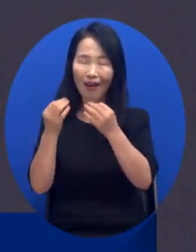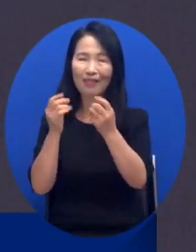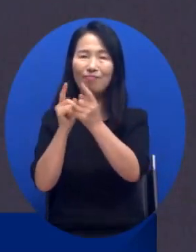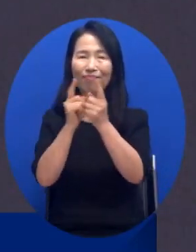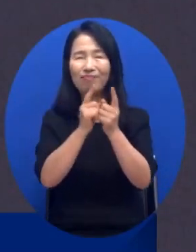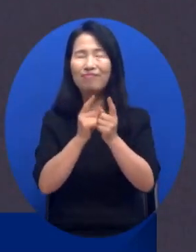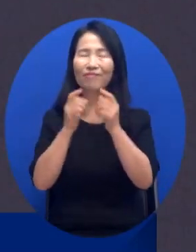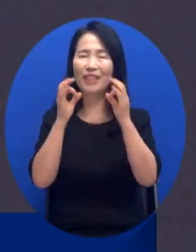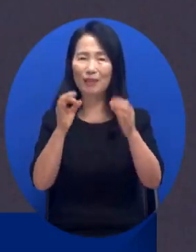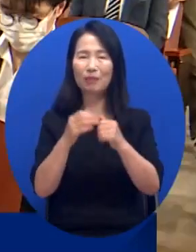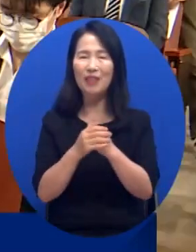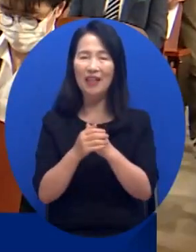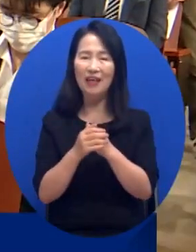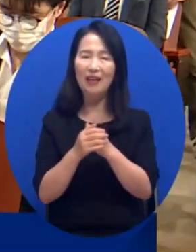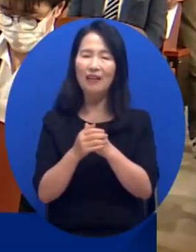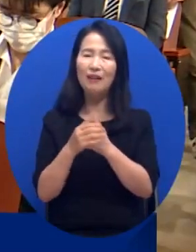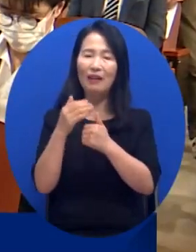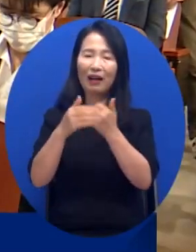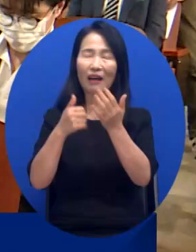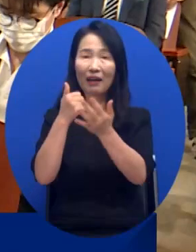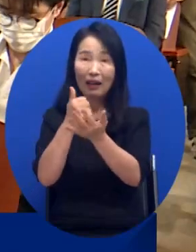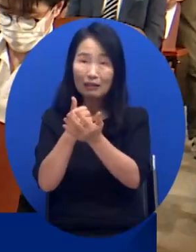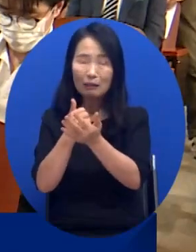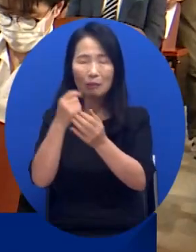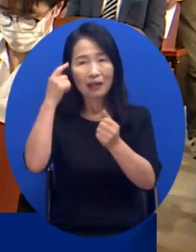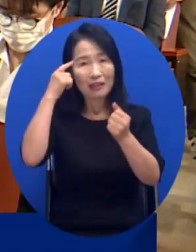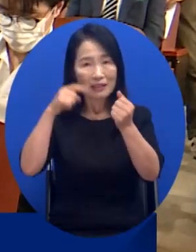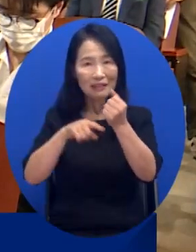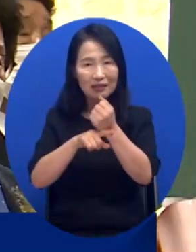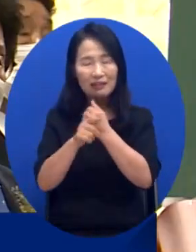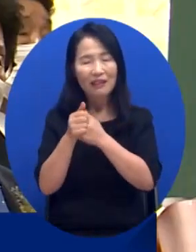그래서 하나님 뜻에 따라서